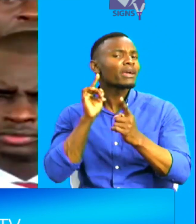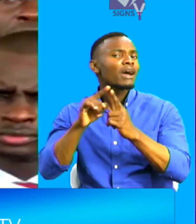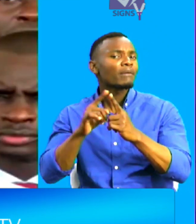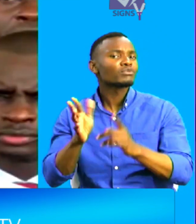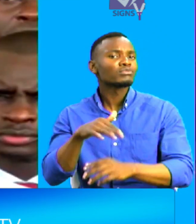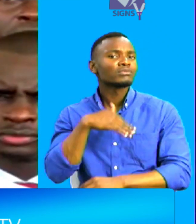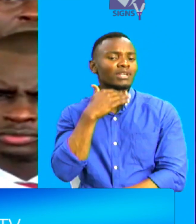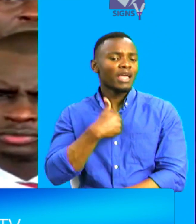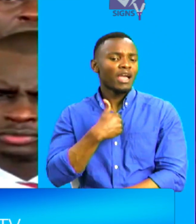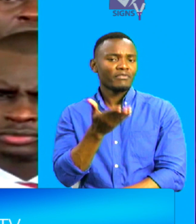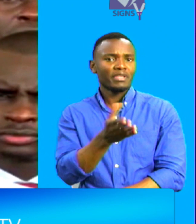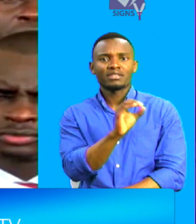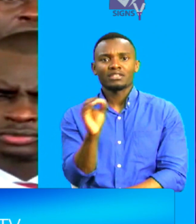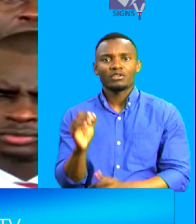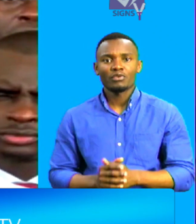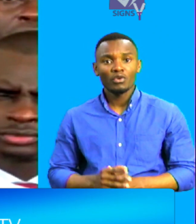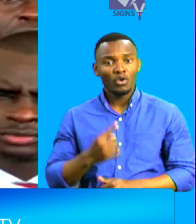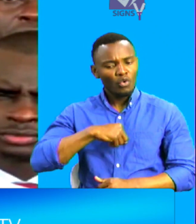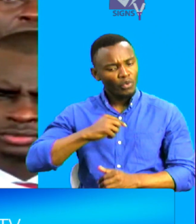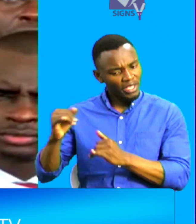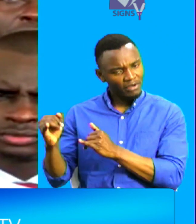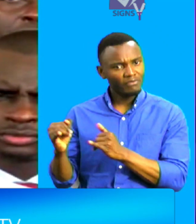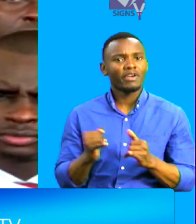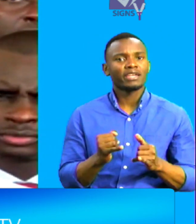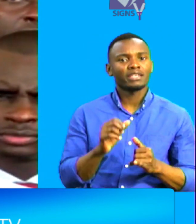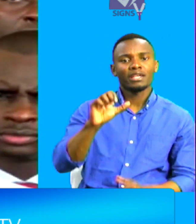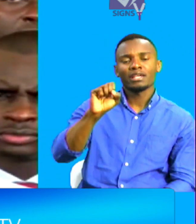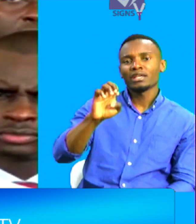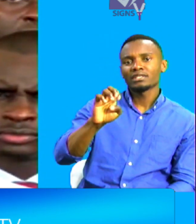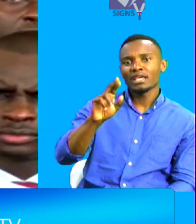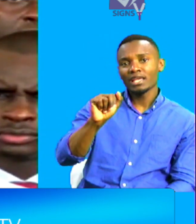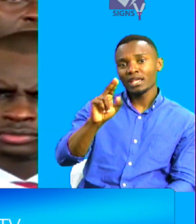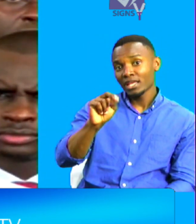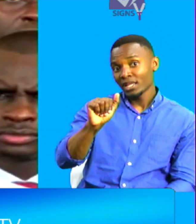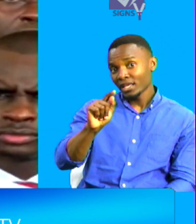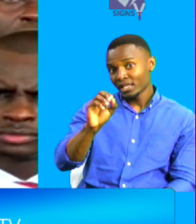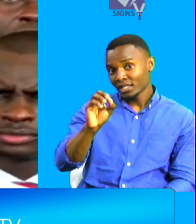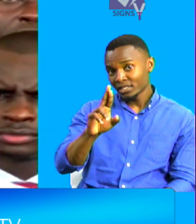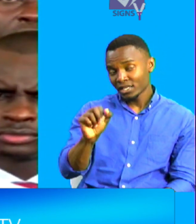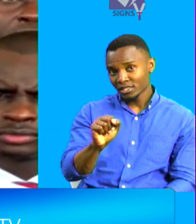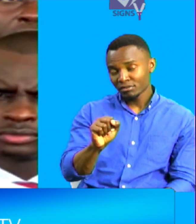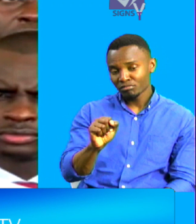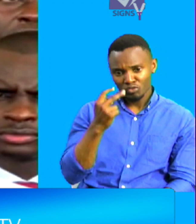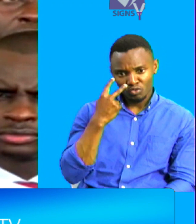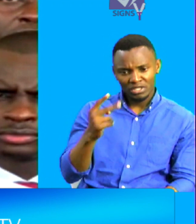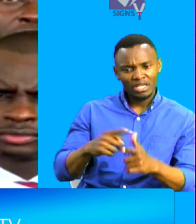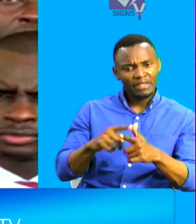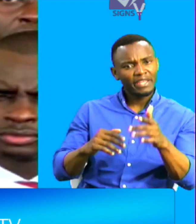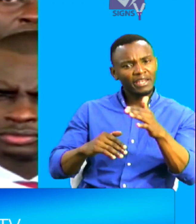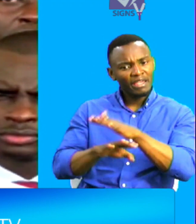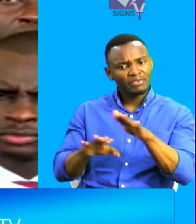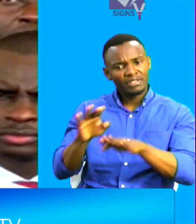hapa. Tulialika Senate ili yale yote ambao Senate itakuja kuandika na kusema yawe ni yale